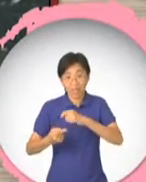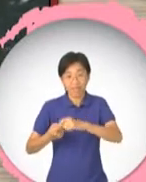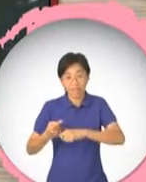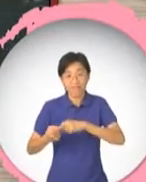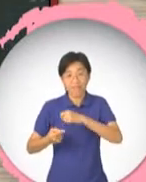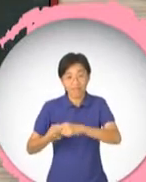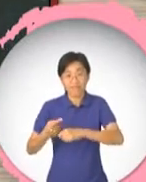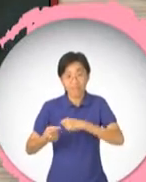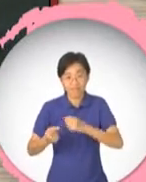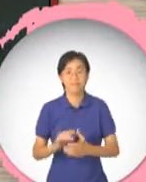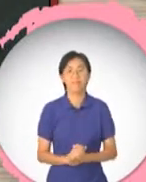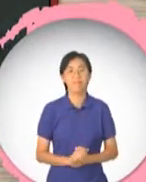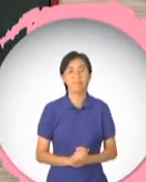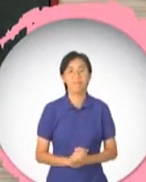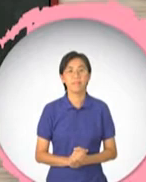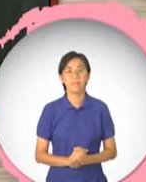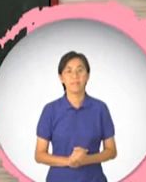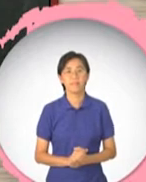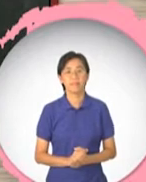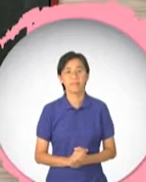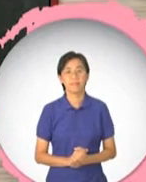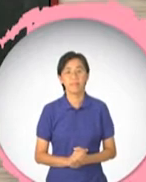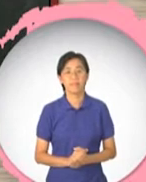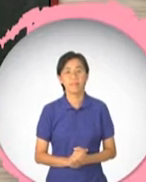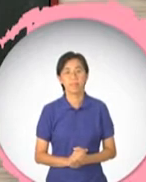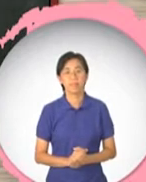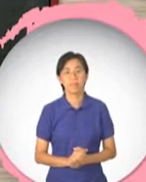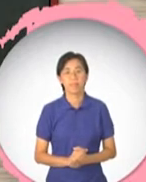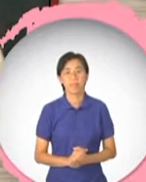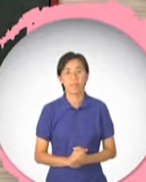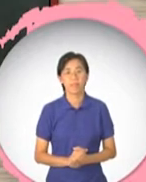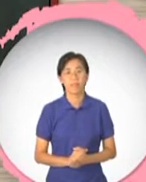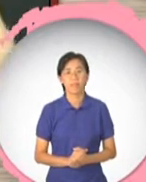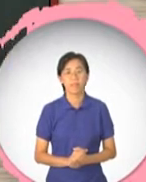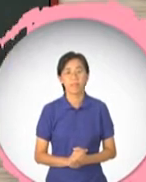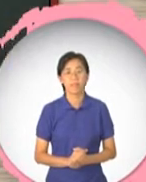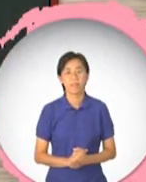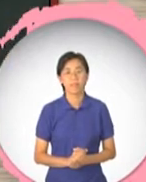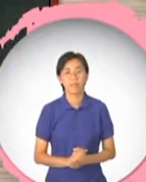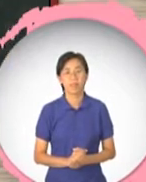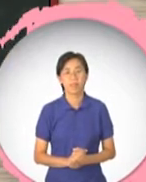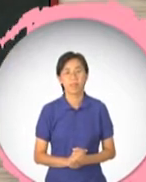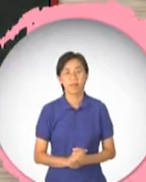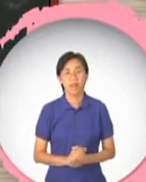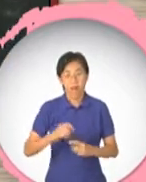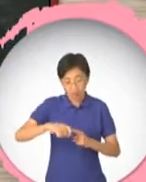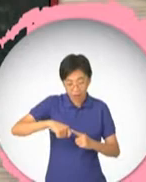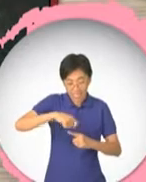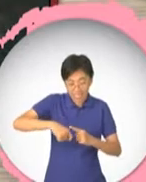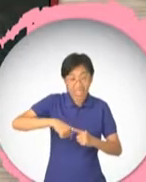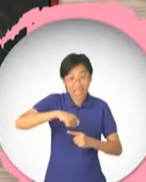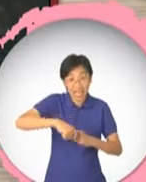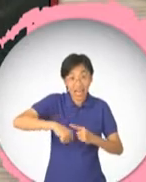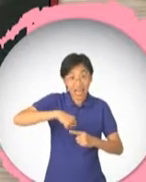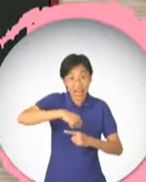ไปทางเดียวกับตัวไส้กรอกนะคะ ค เกยเข้ามาประมาณ1นิ้วแล้วก ็พ ันเพื่อที่จะทับปลาย